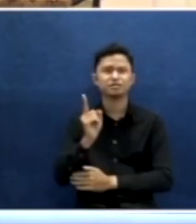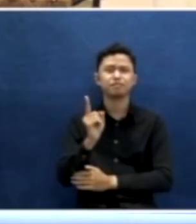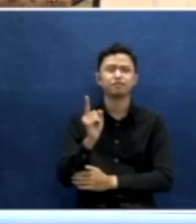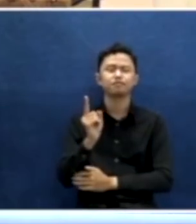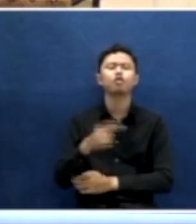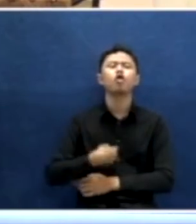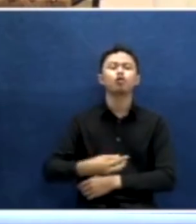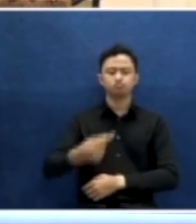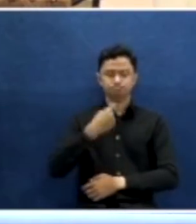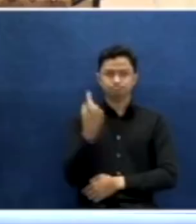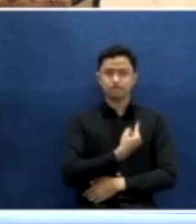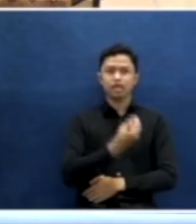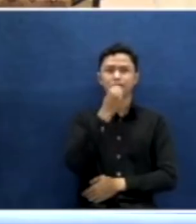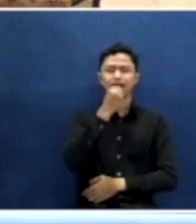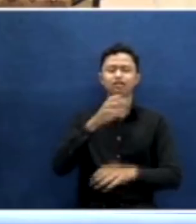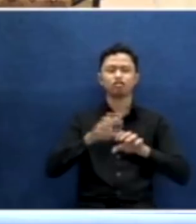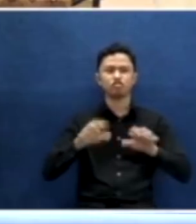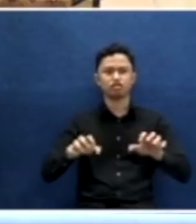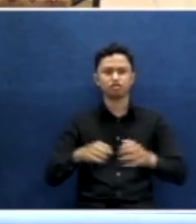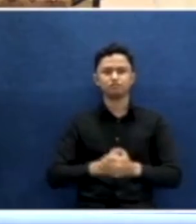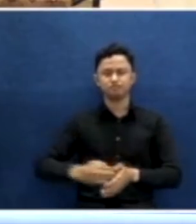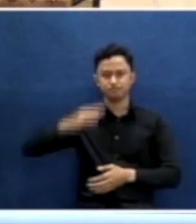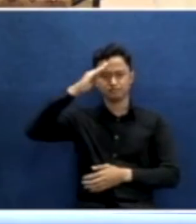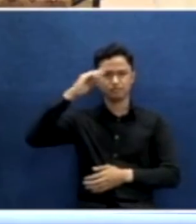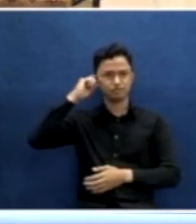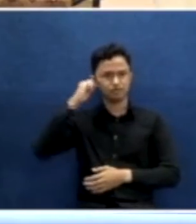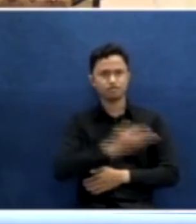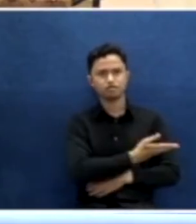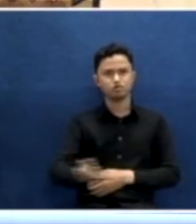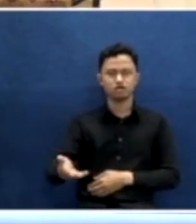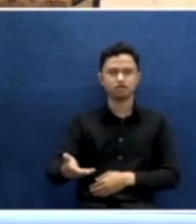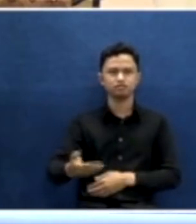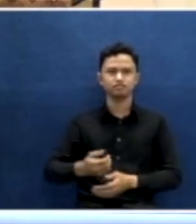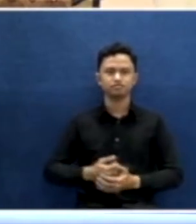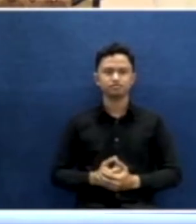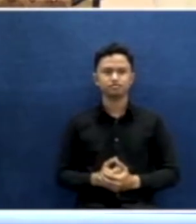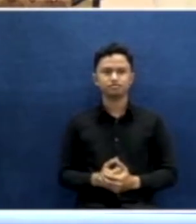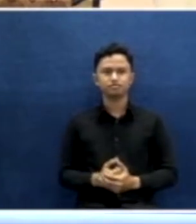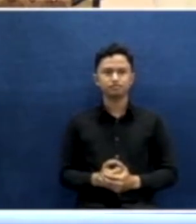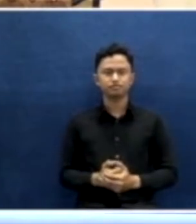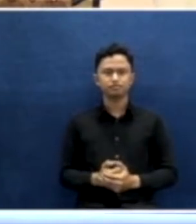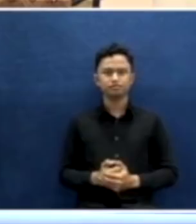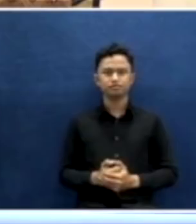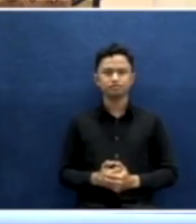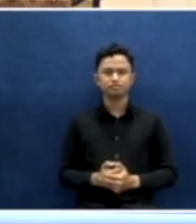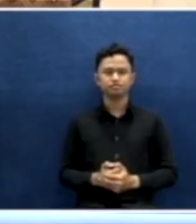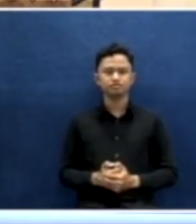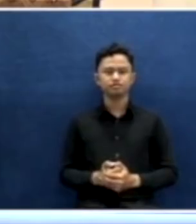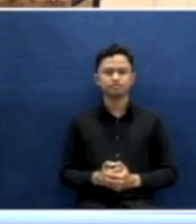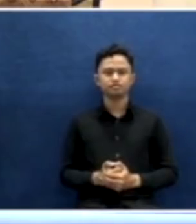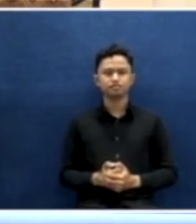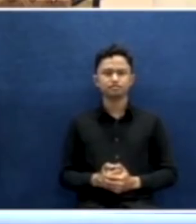karena makanan kotor yang kita konsumsi Antum Ikhwan ngambil yang haram sampai Antum longgarkan filternya